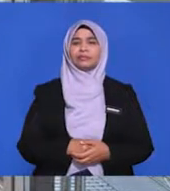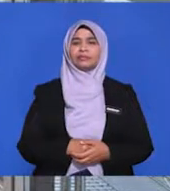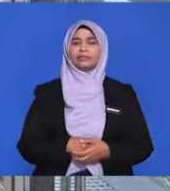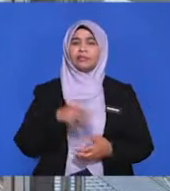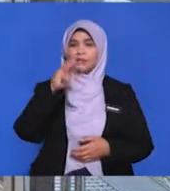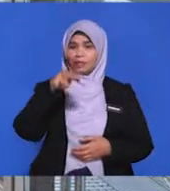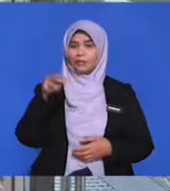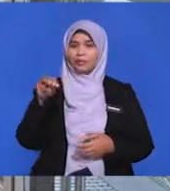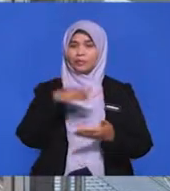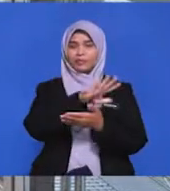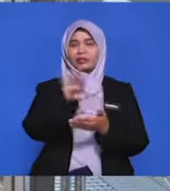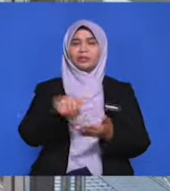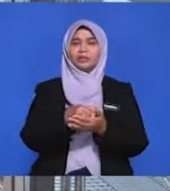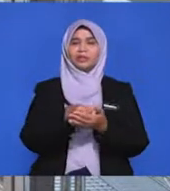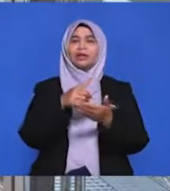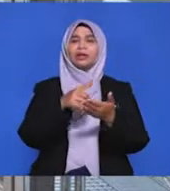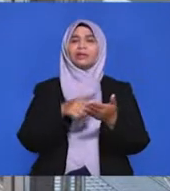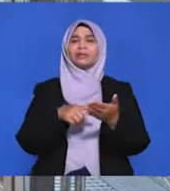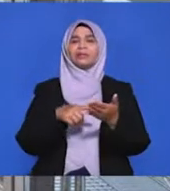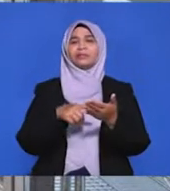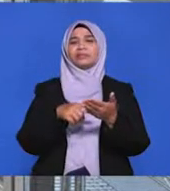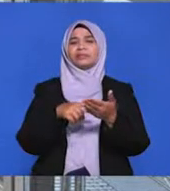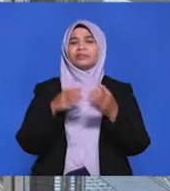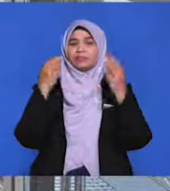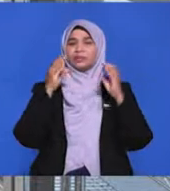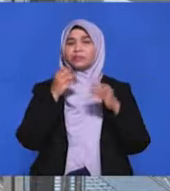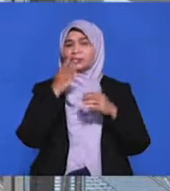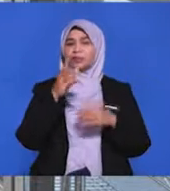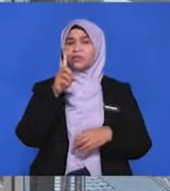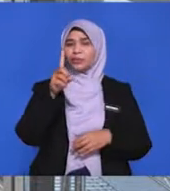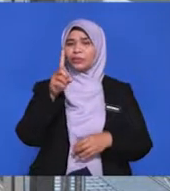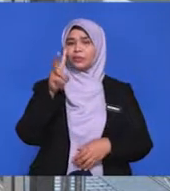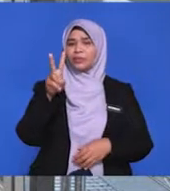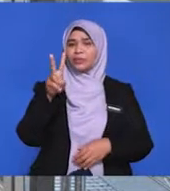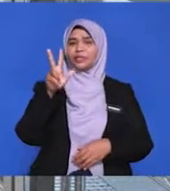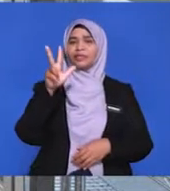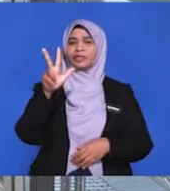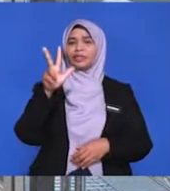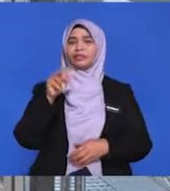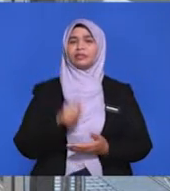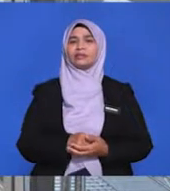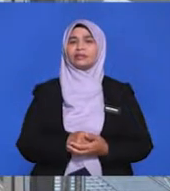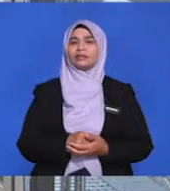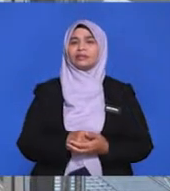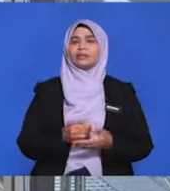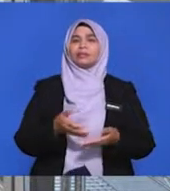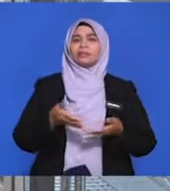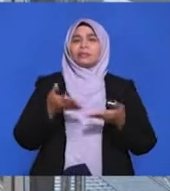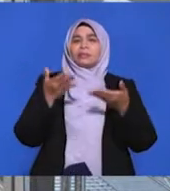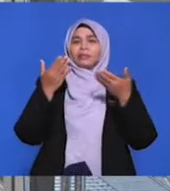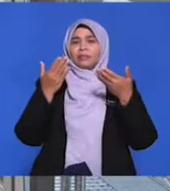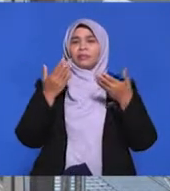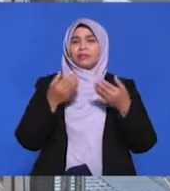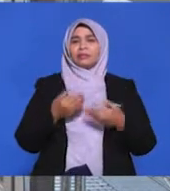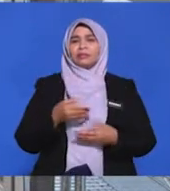murid-murid sekalian apabila ceguk sebut 123 Tarik nafas